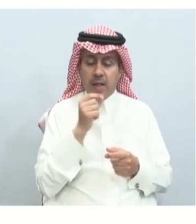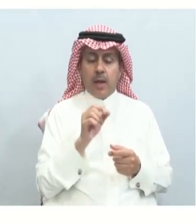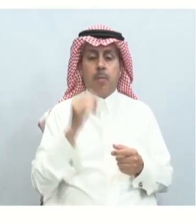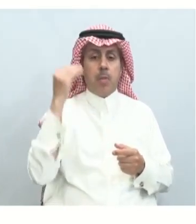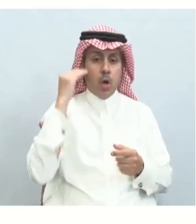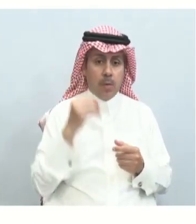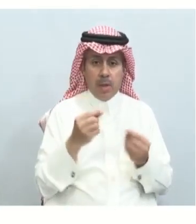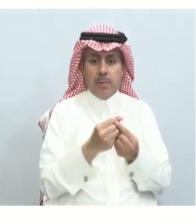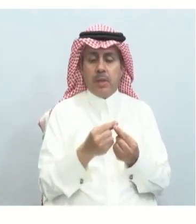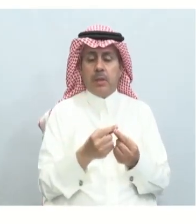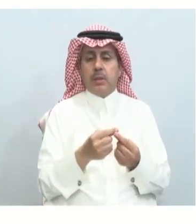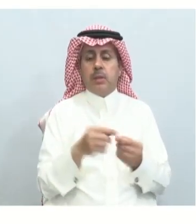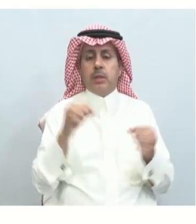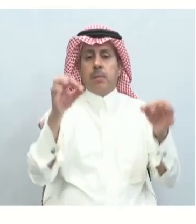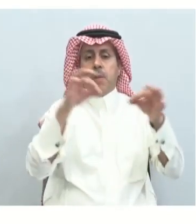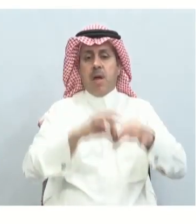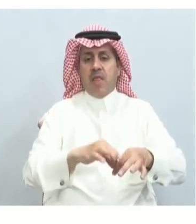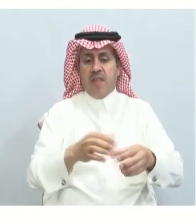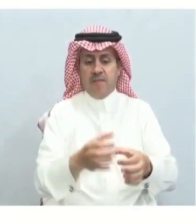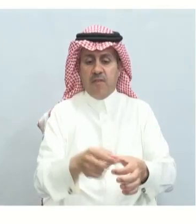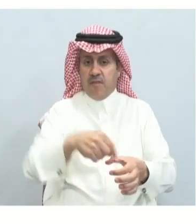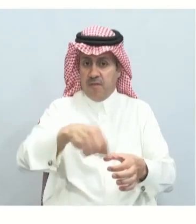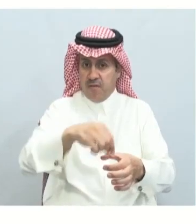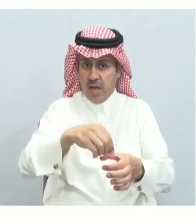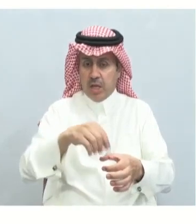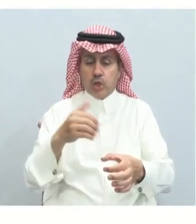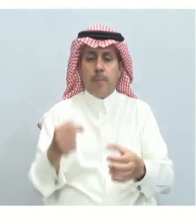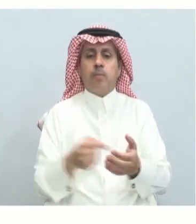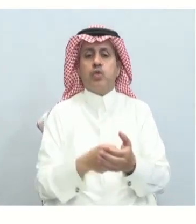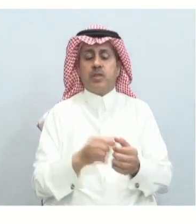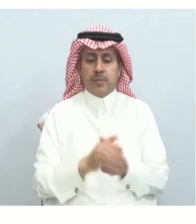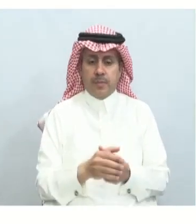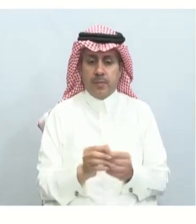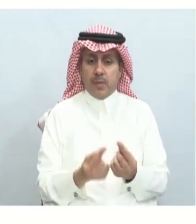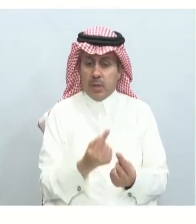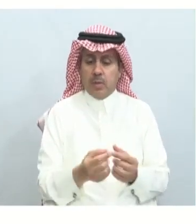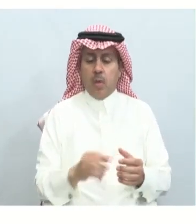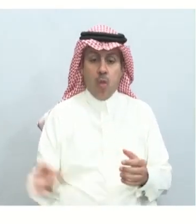خارجيا هنا لا اشكال ثم تزرع